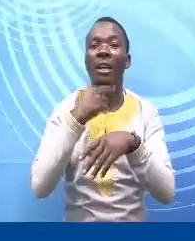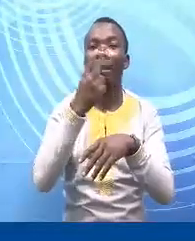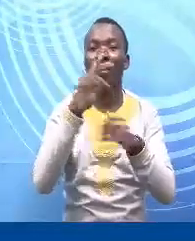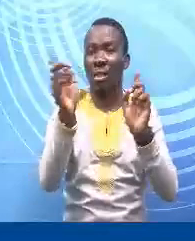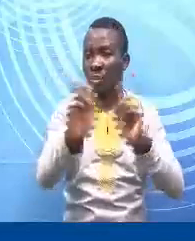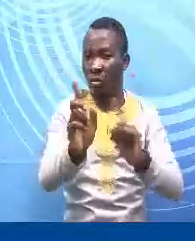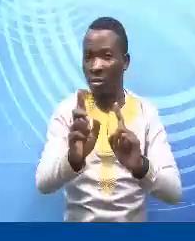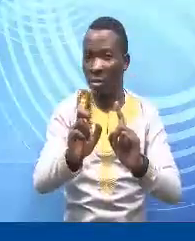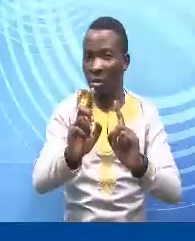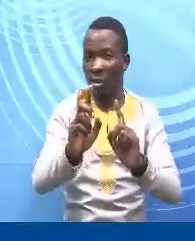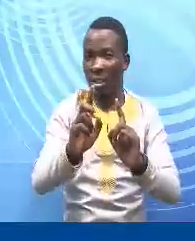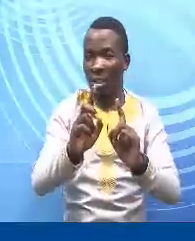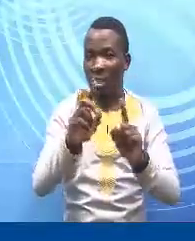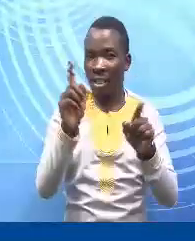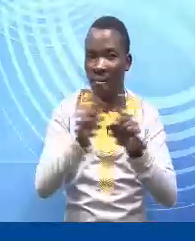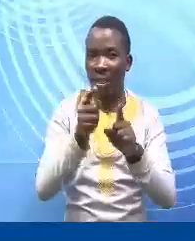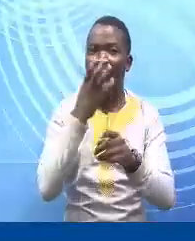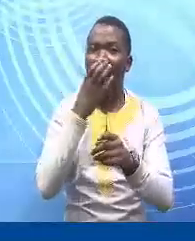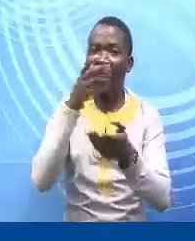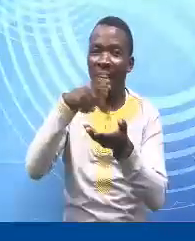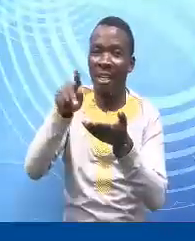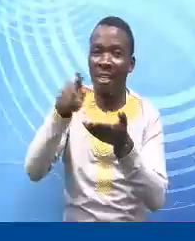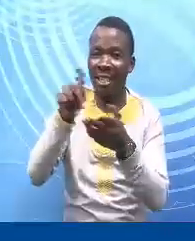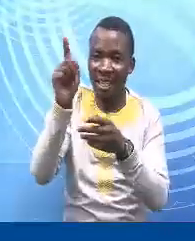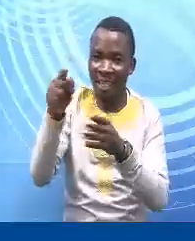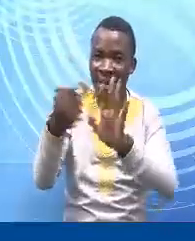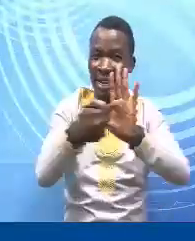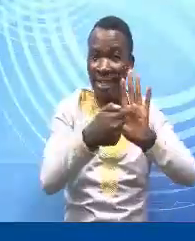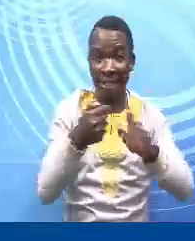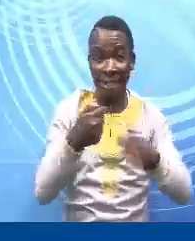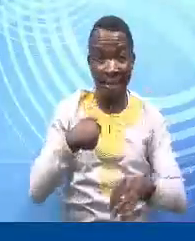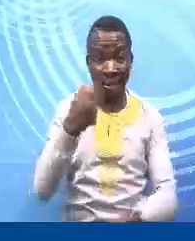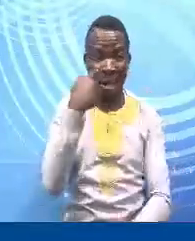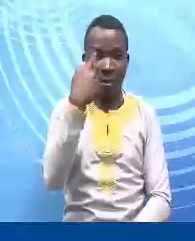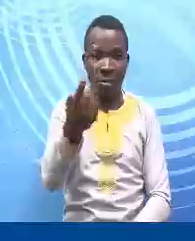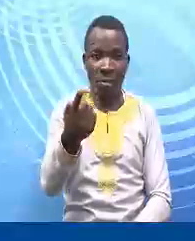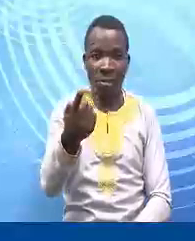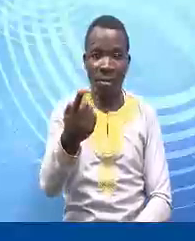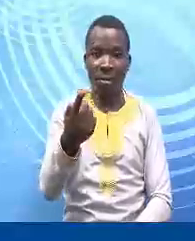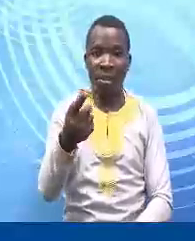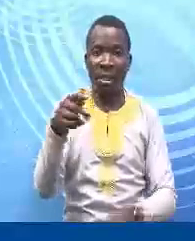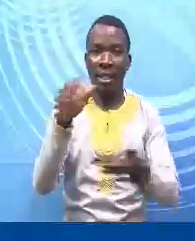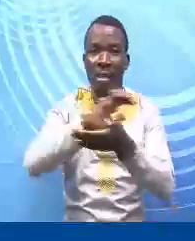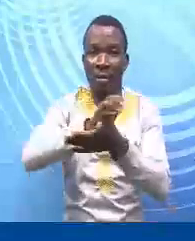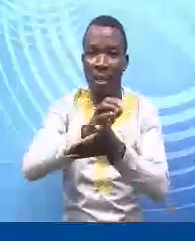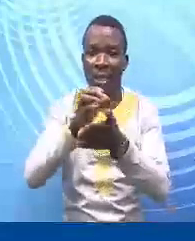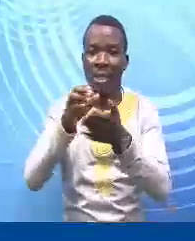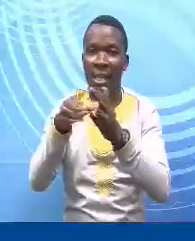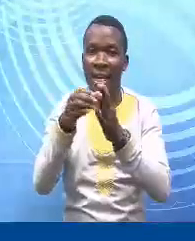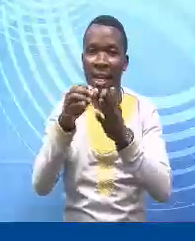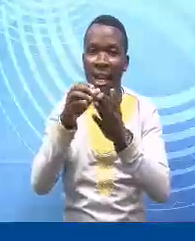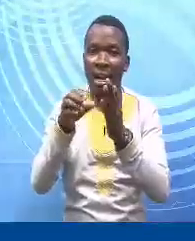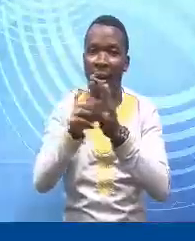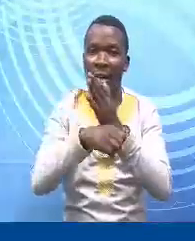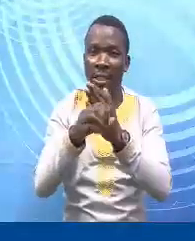ntumfata amajwi navuka aragiye kugura kwa mama Mutoni barayinyeretse nge narayibonye ntuye hano muri umurenge wa Gasata twabaye imyaka